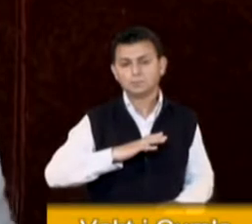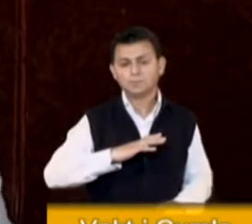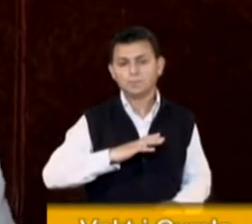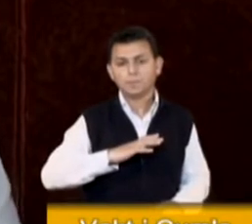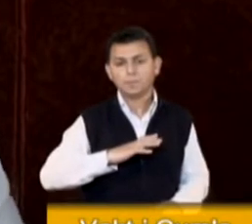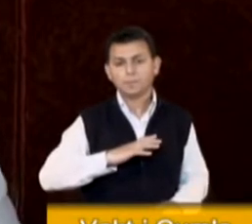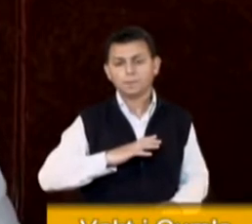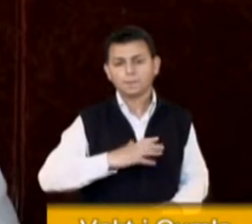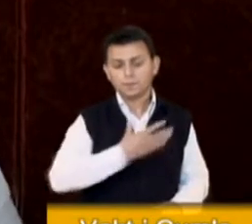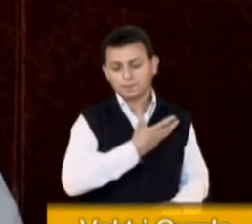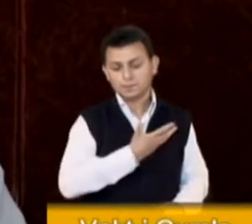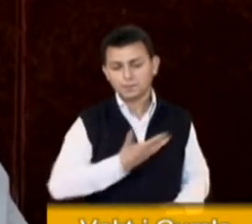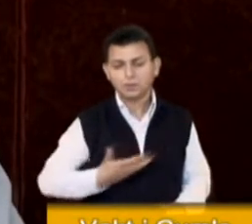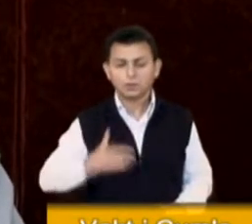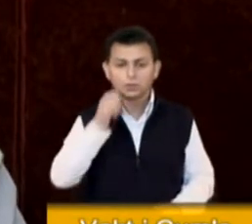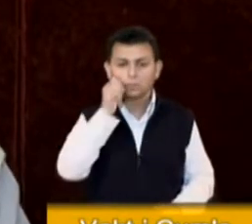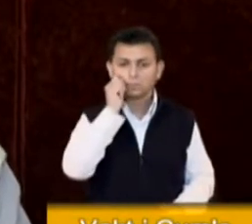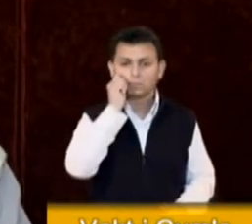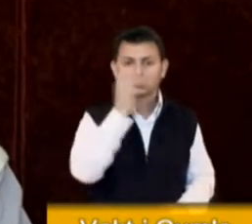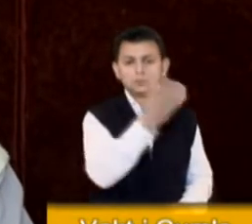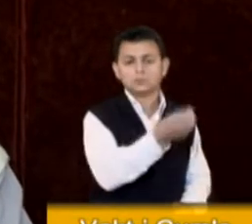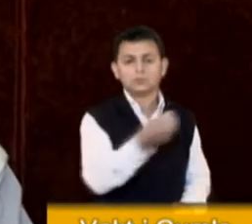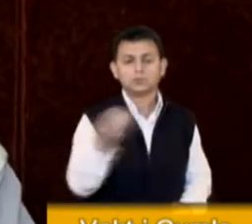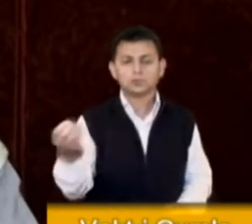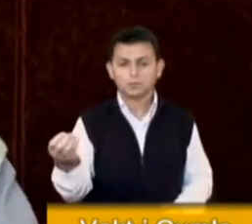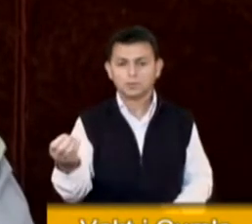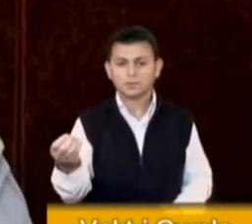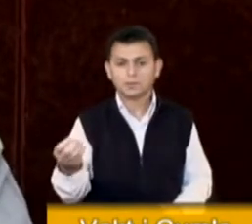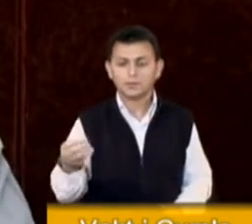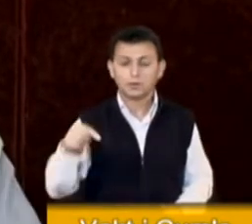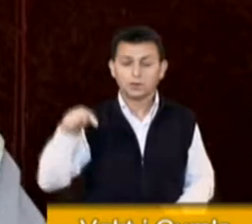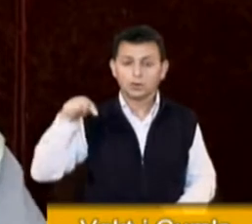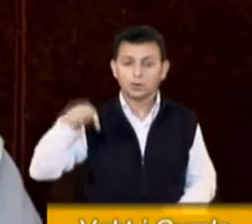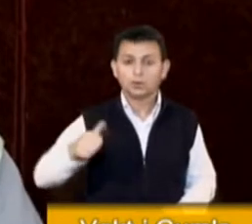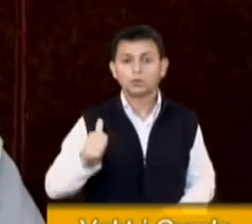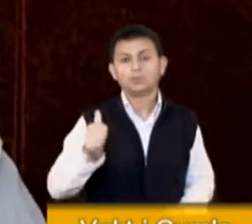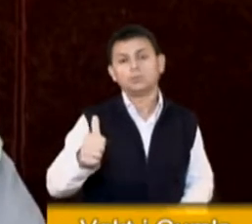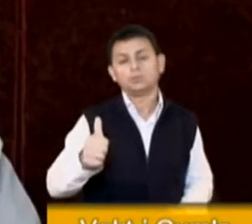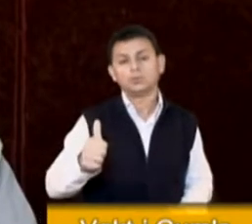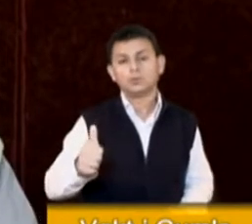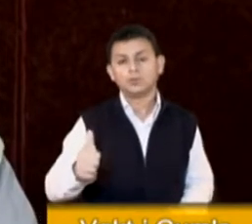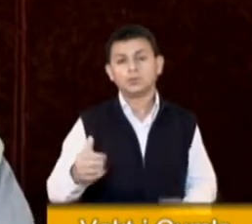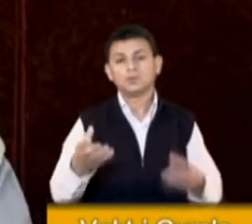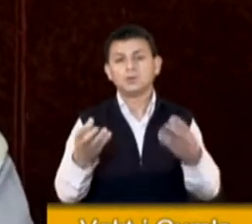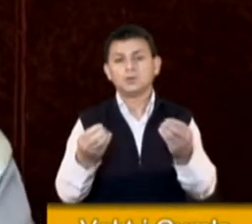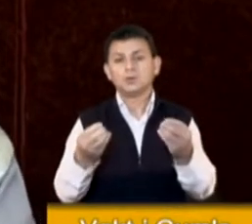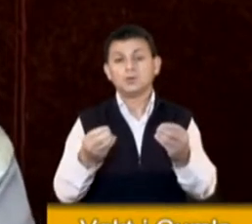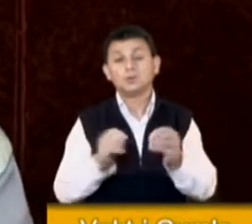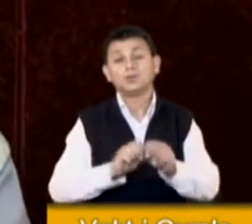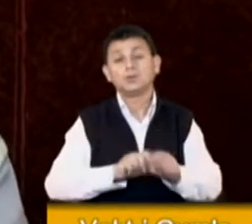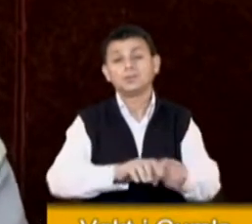hadislerdendir. Muhterem müminler, fakat günümüzde o kadar yaygınlaşmıştır